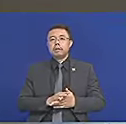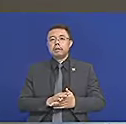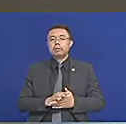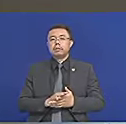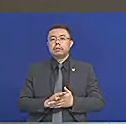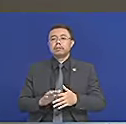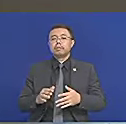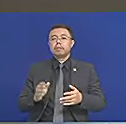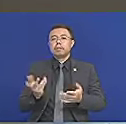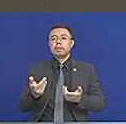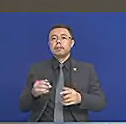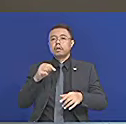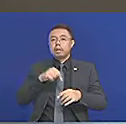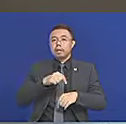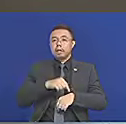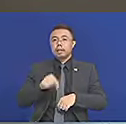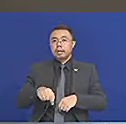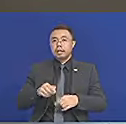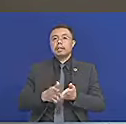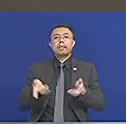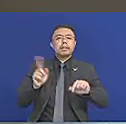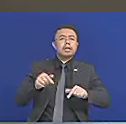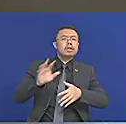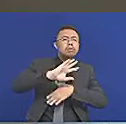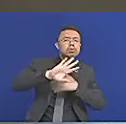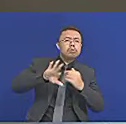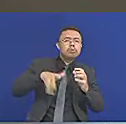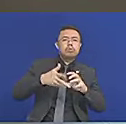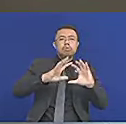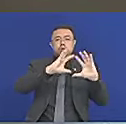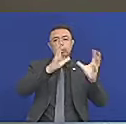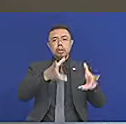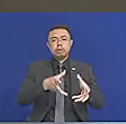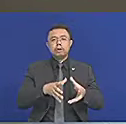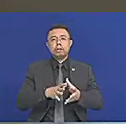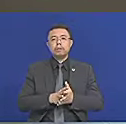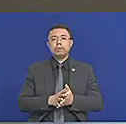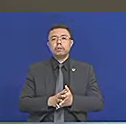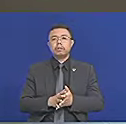hal ini terjadi di seluruh belahan dunia.